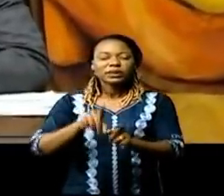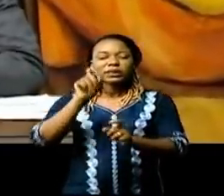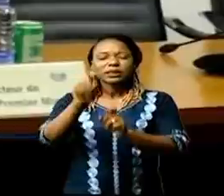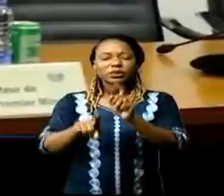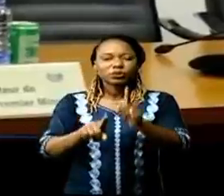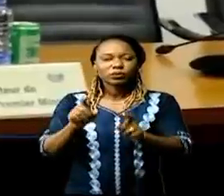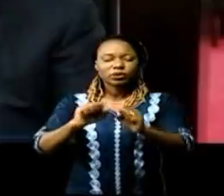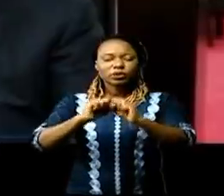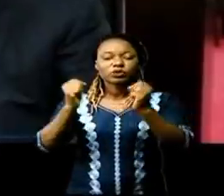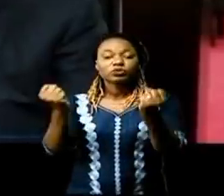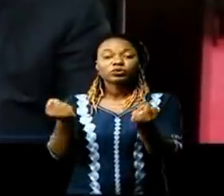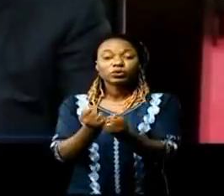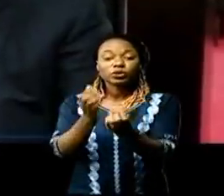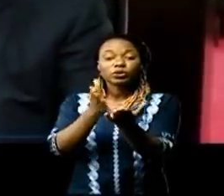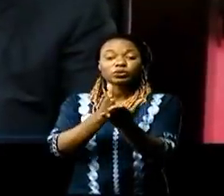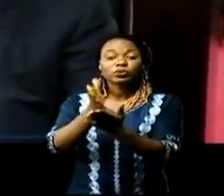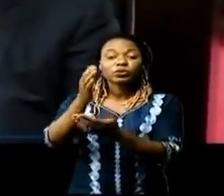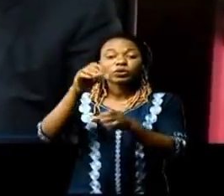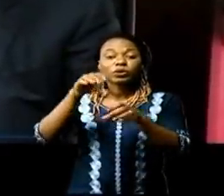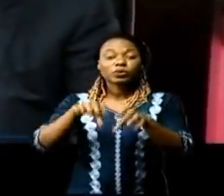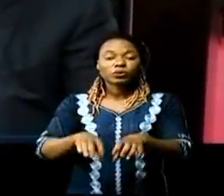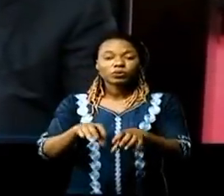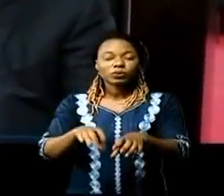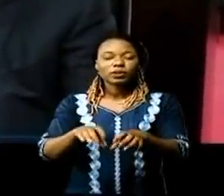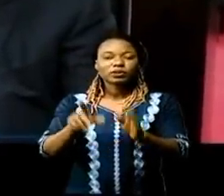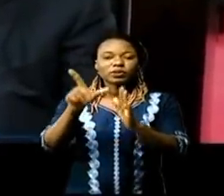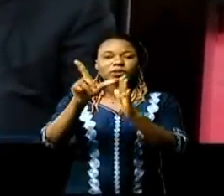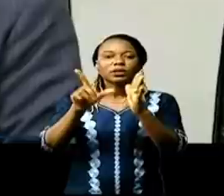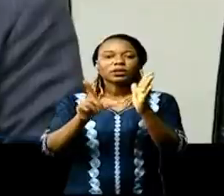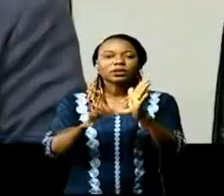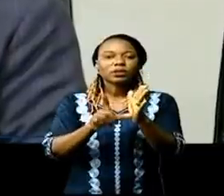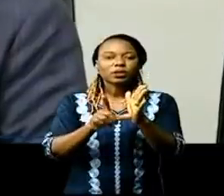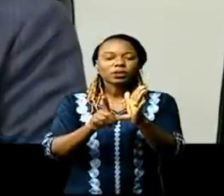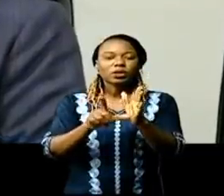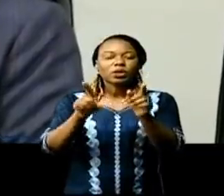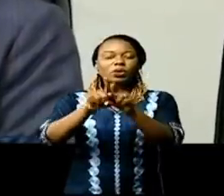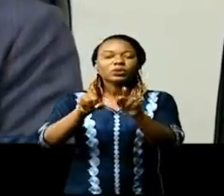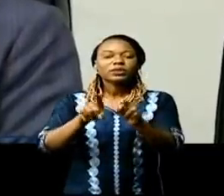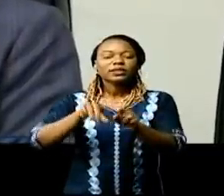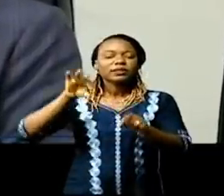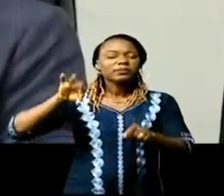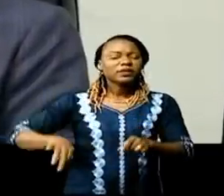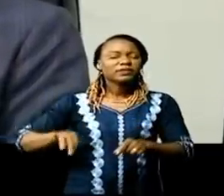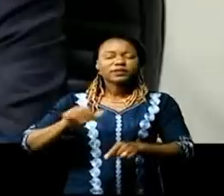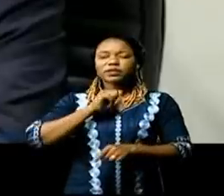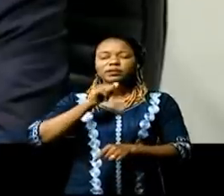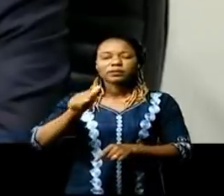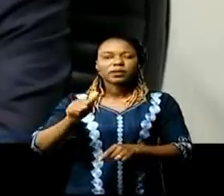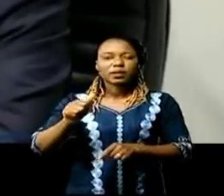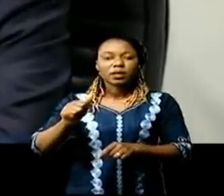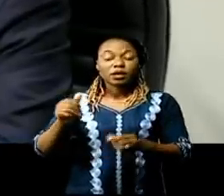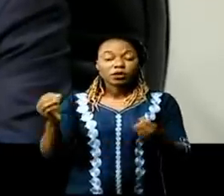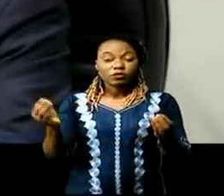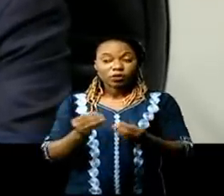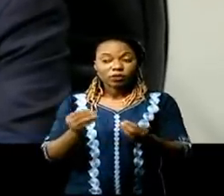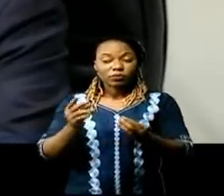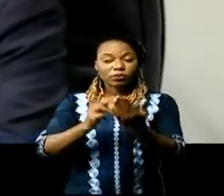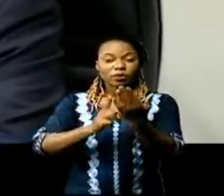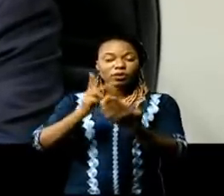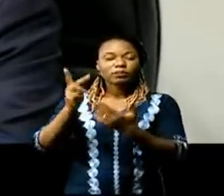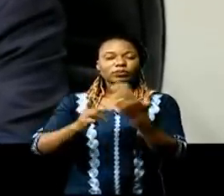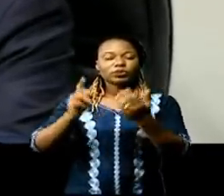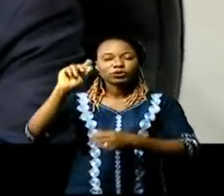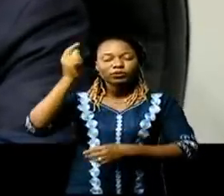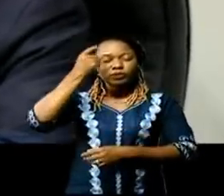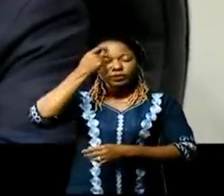des entreprises de droit congolais suivant la loi sur la sous-traitance qui ne bénéficie pas des marchés qu'offrent certains projets du gouvernement.